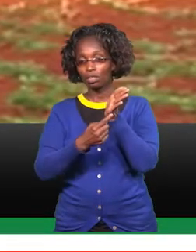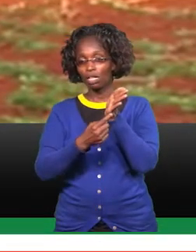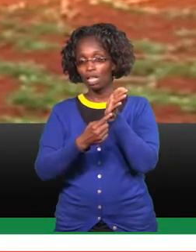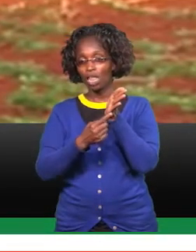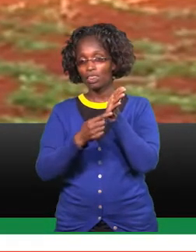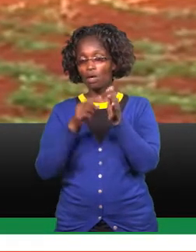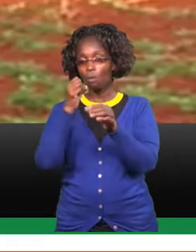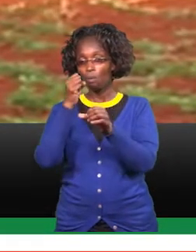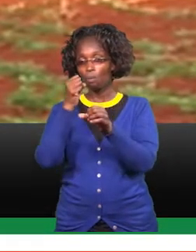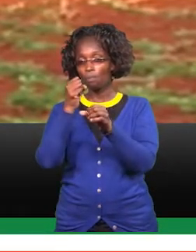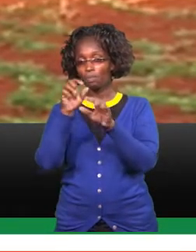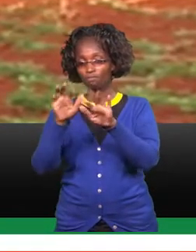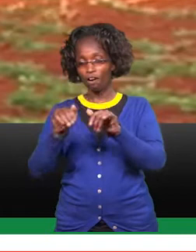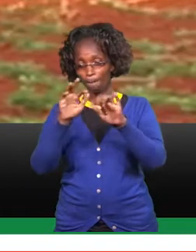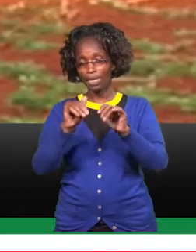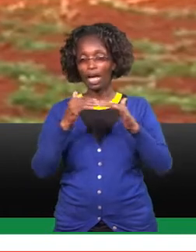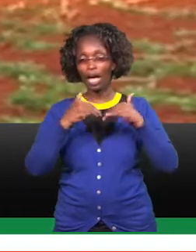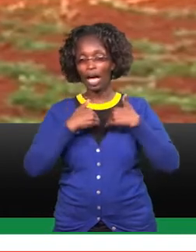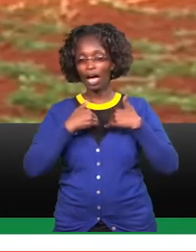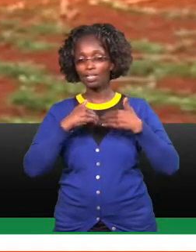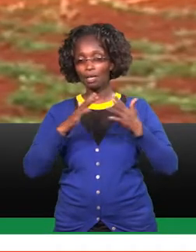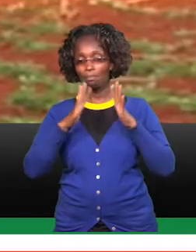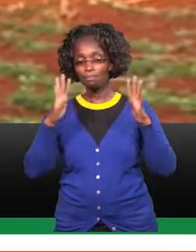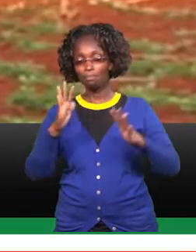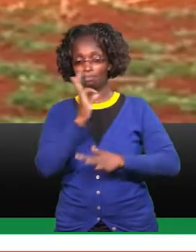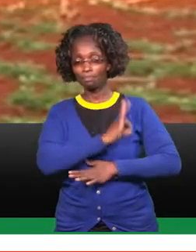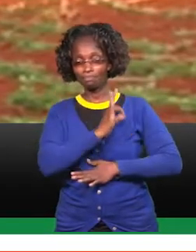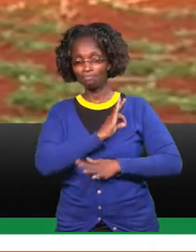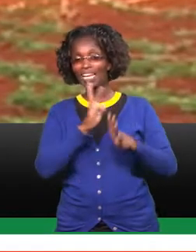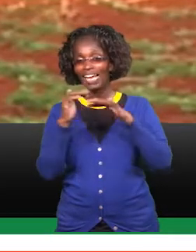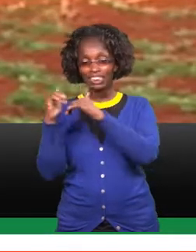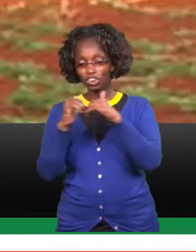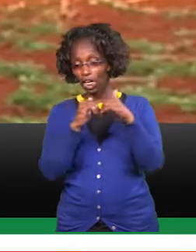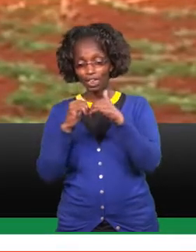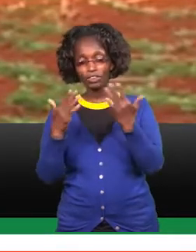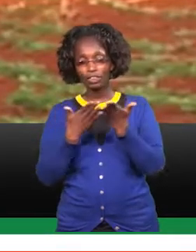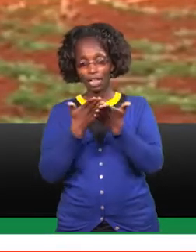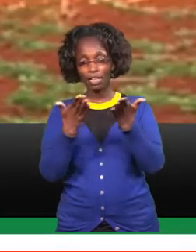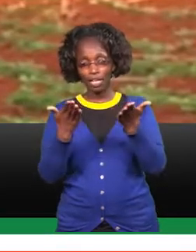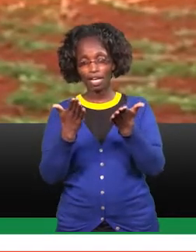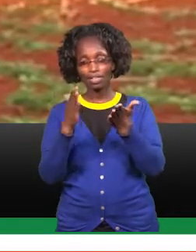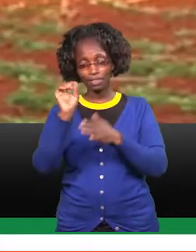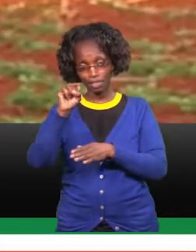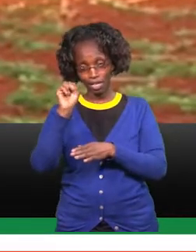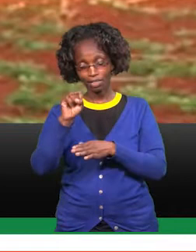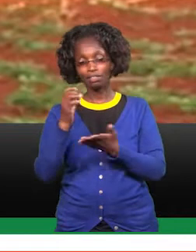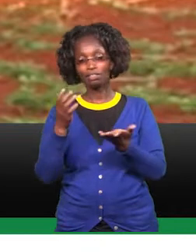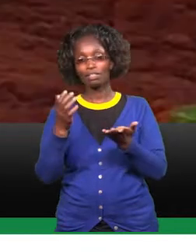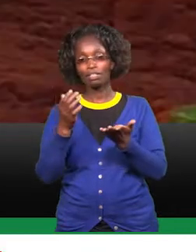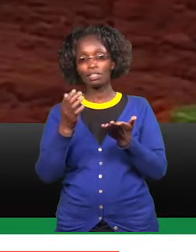mradi huu una faida kubwa. Bali tu changamoto ni kitu cha kawaida. Hakuna mali kumekosa changamoto